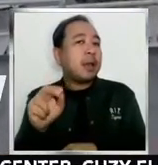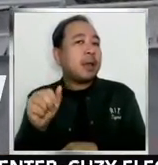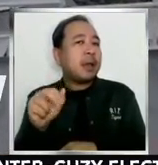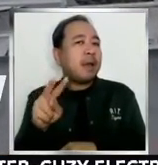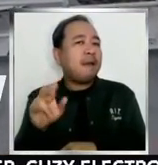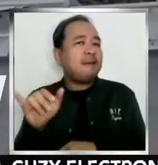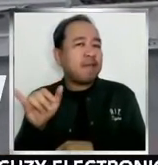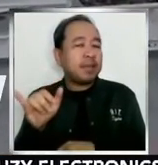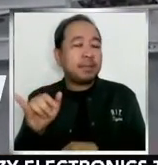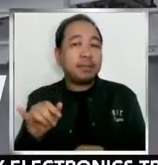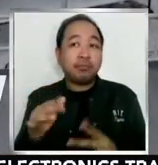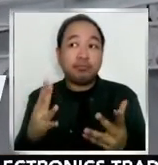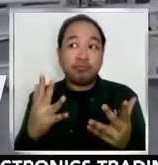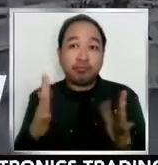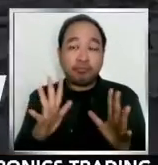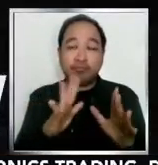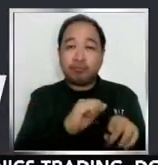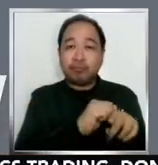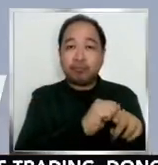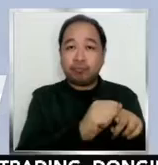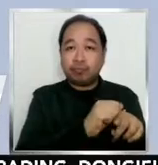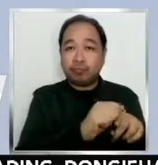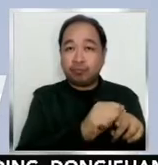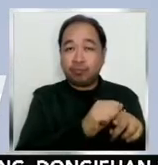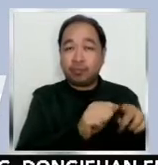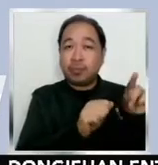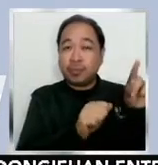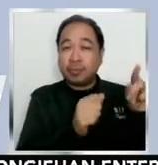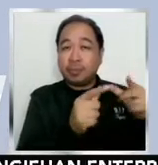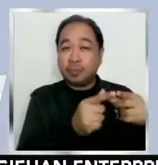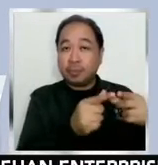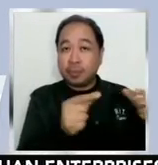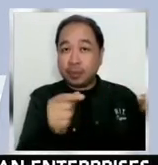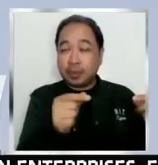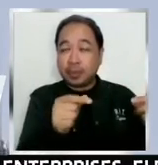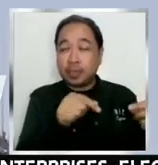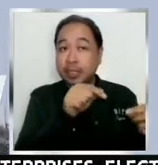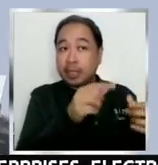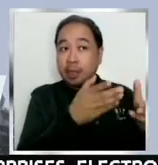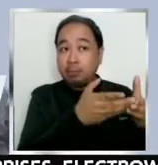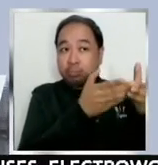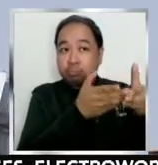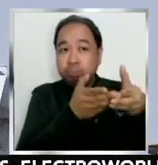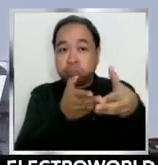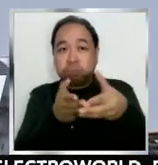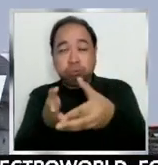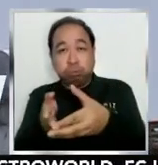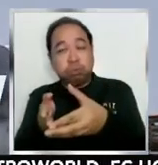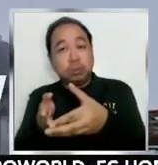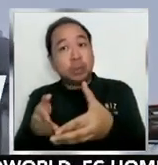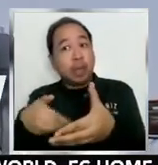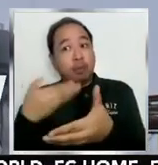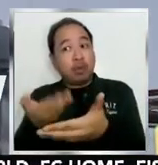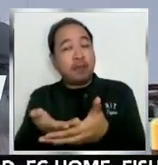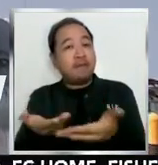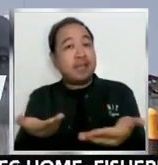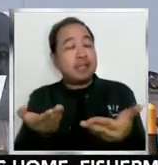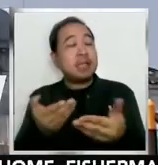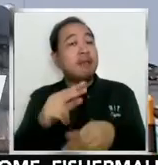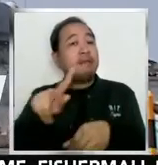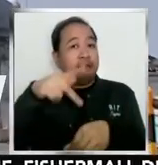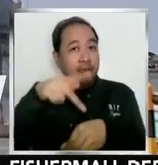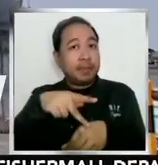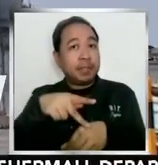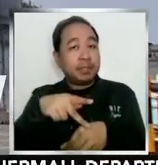ilang linggong military exercise na yan, ang USS America nagtungo sa Pilipinas at